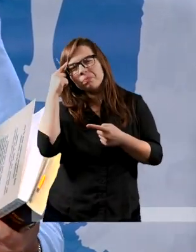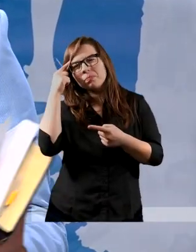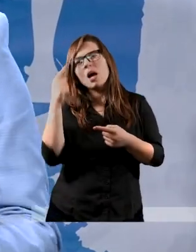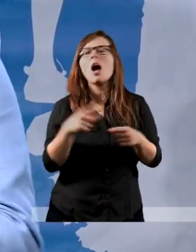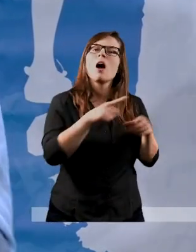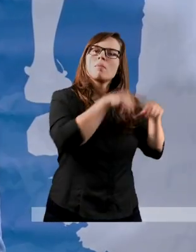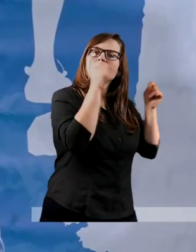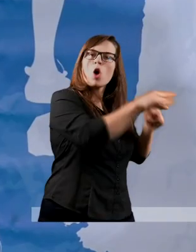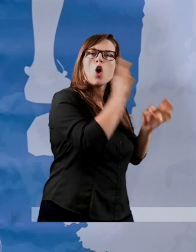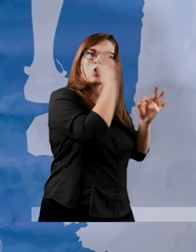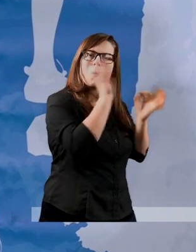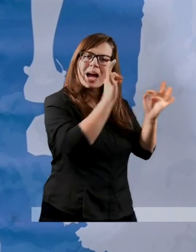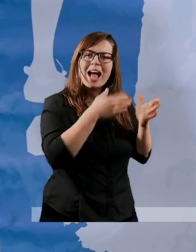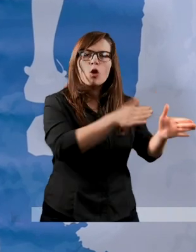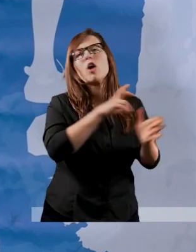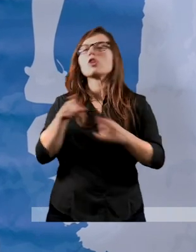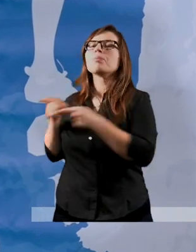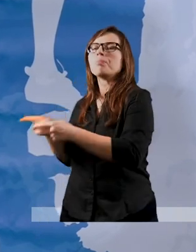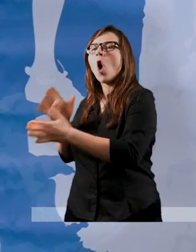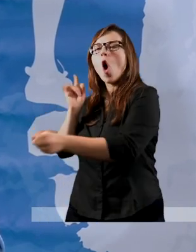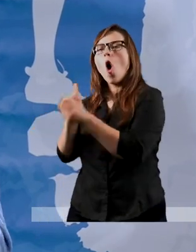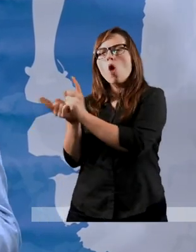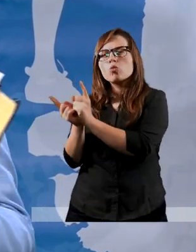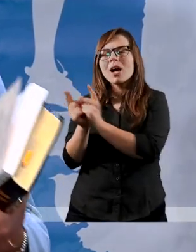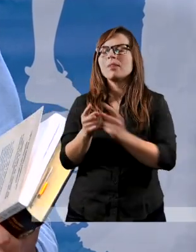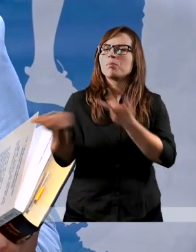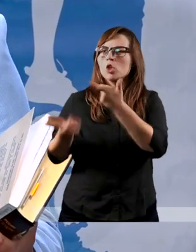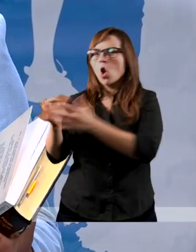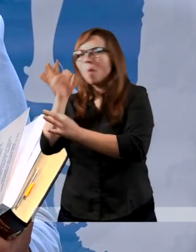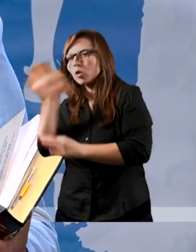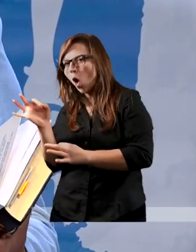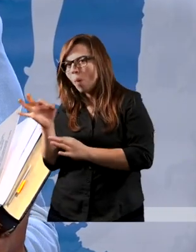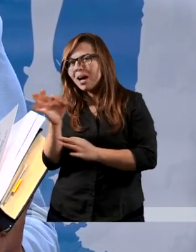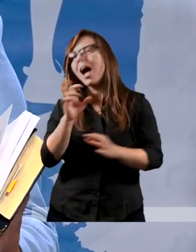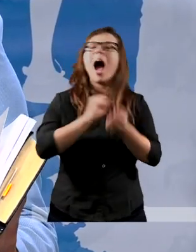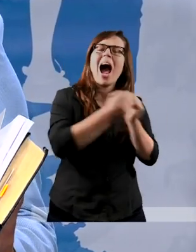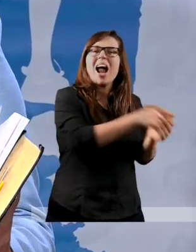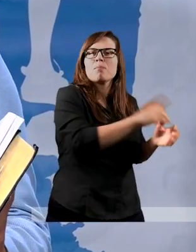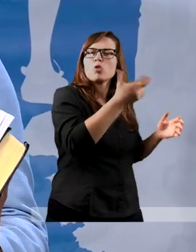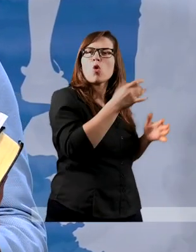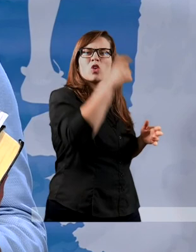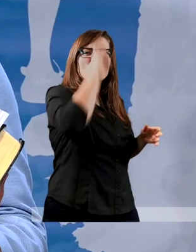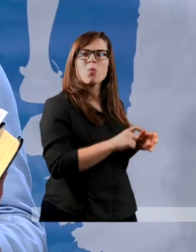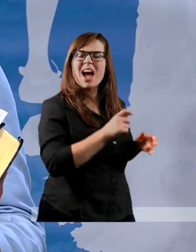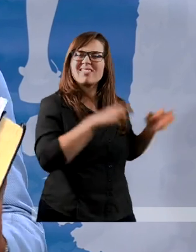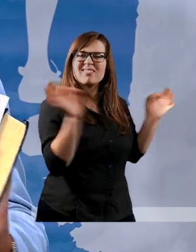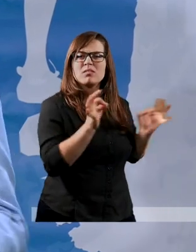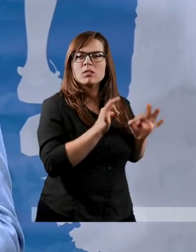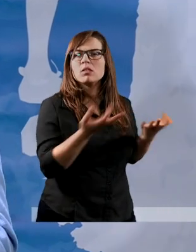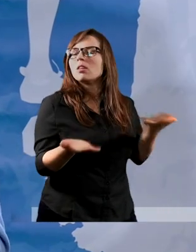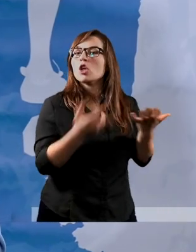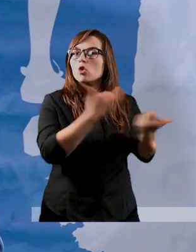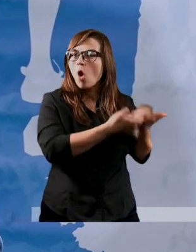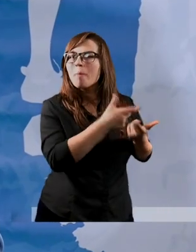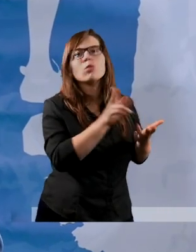Oszukać albo wybrać właściwą drogę. Zrobić coś bardzo złego albo coś stracić, ale tego złego